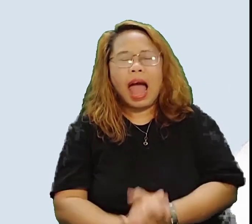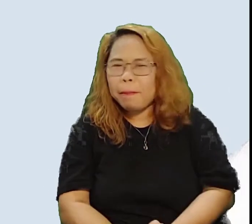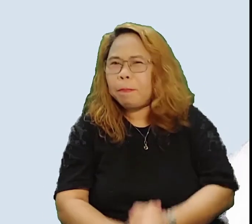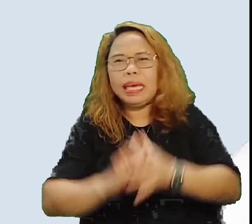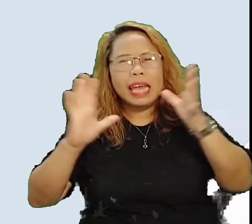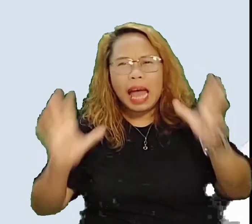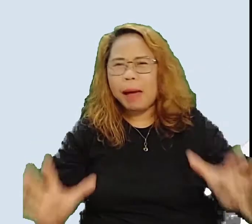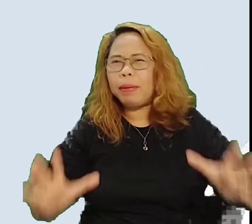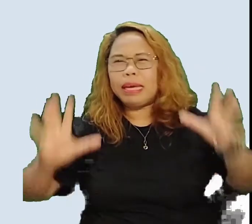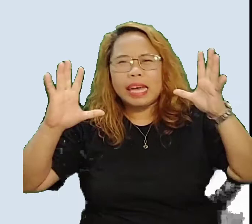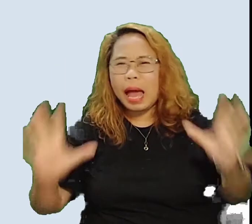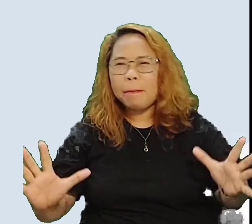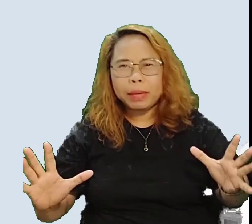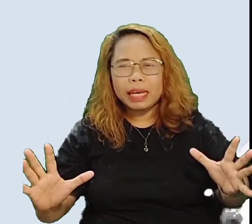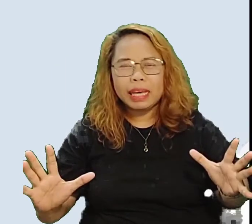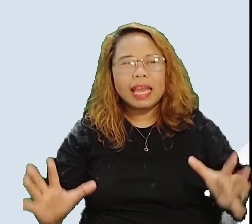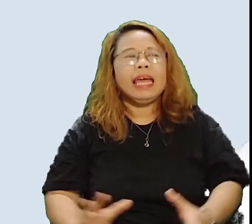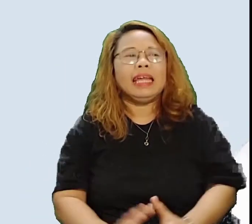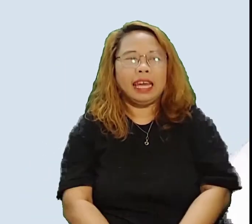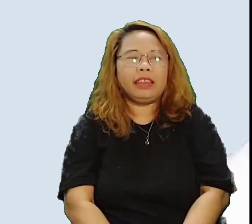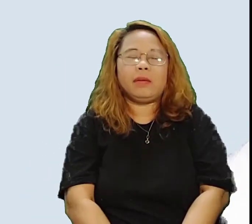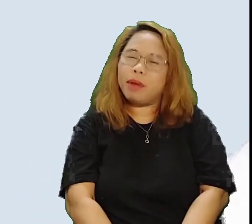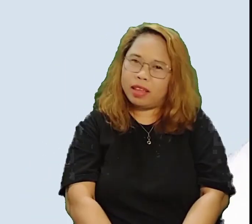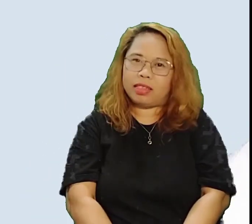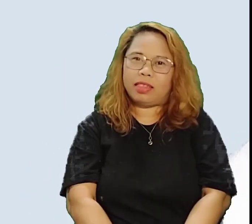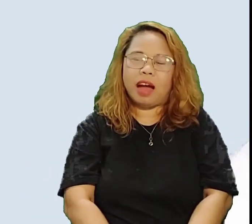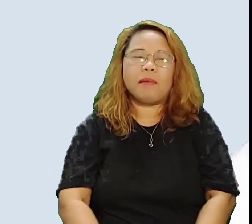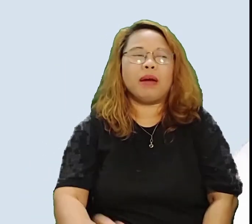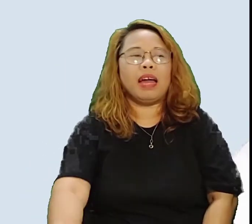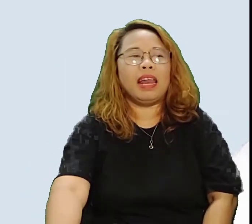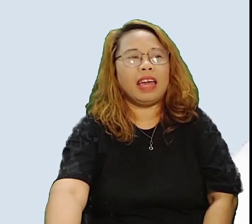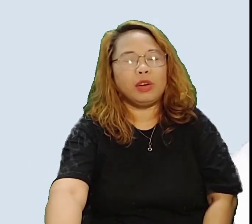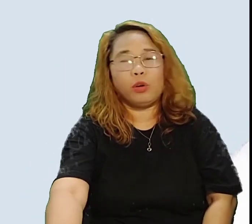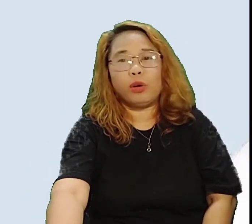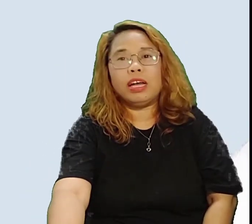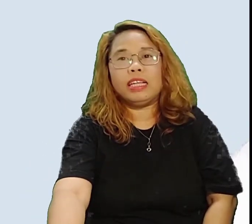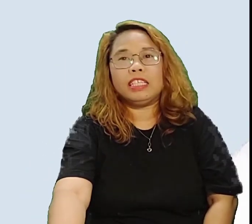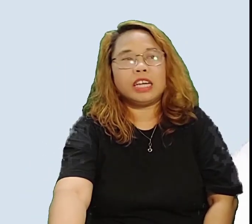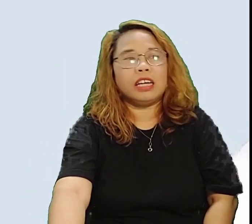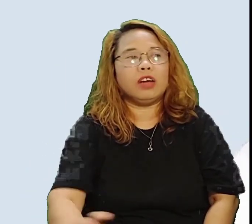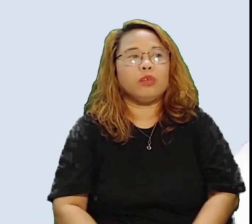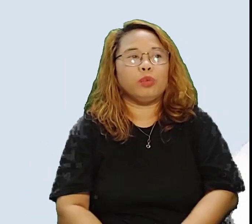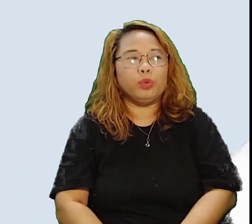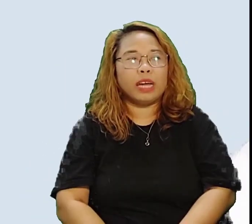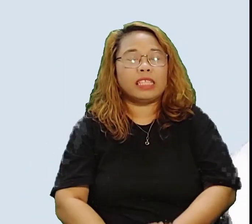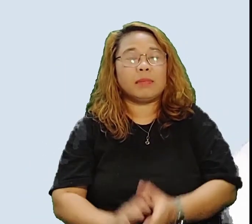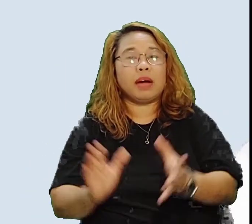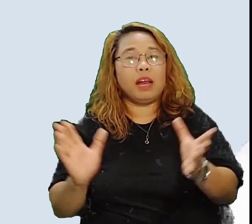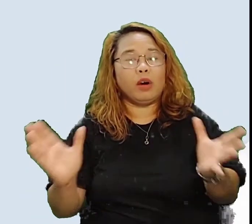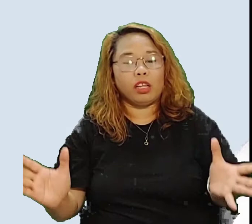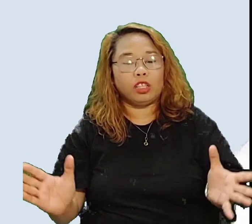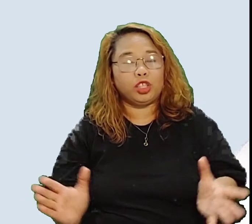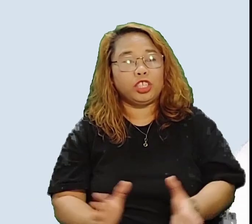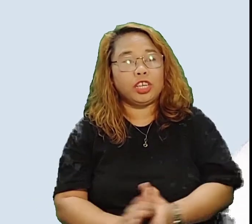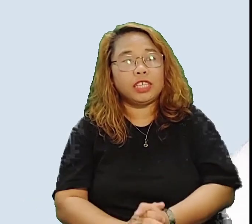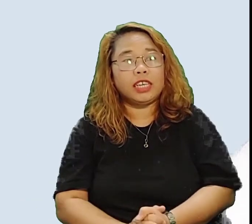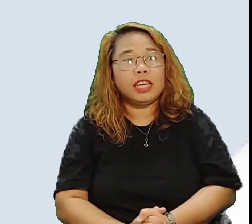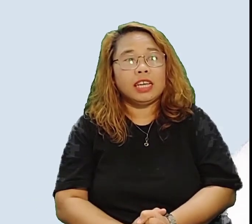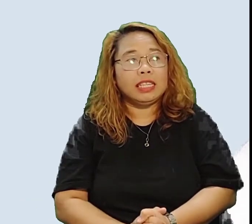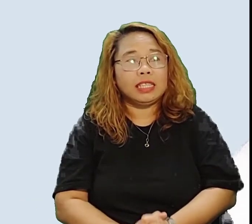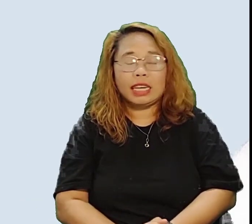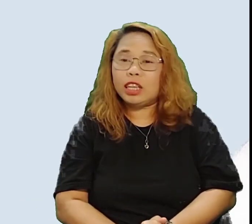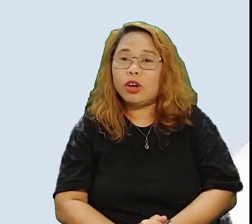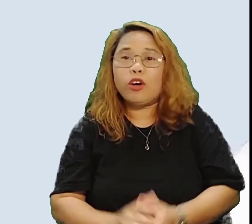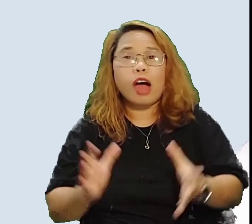masiglang happy, happy, happy Lady Month ang mga laiko na siyang nangunguna sa mga local